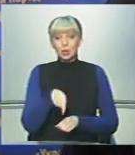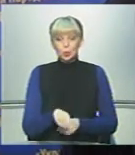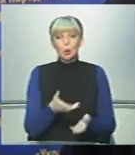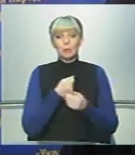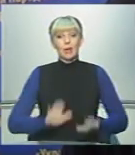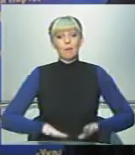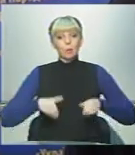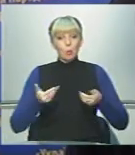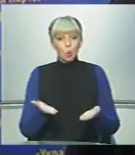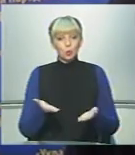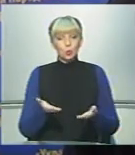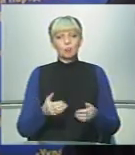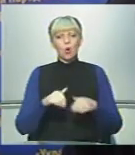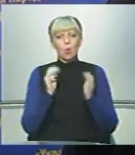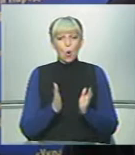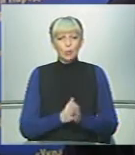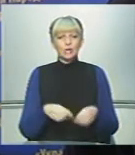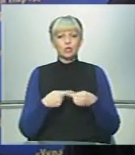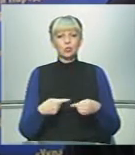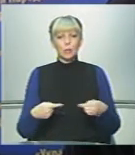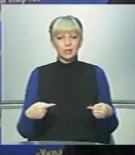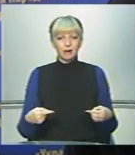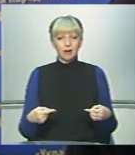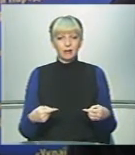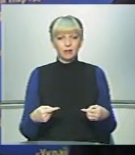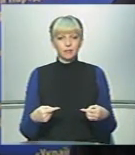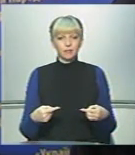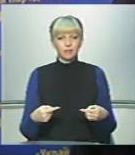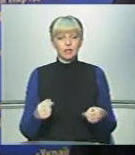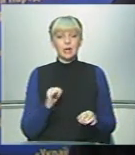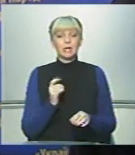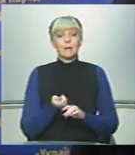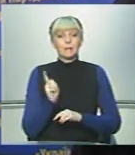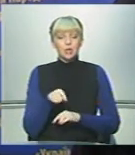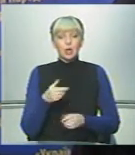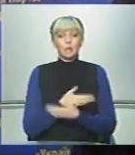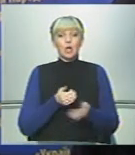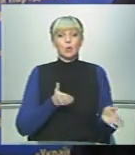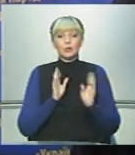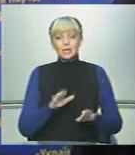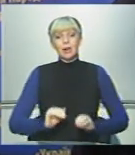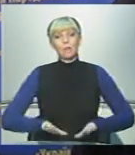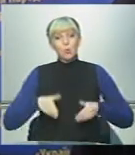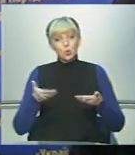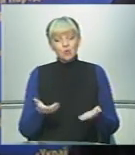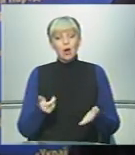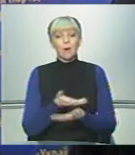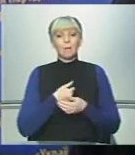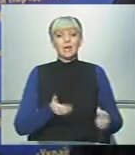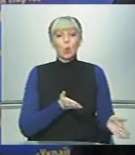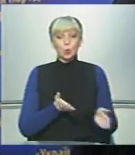їм пропонуємо цілий комплекс інструментарію. От. І більше того, ми готові не тільки пропонувати, ми